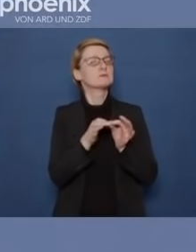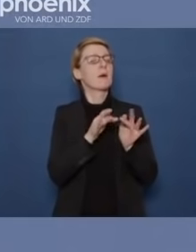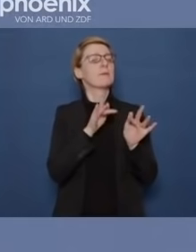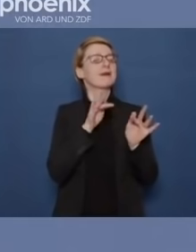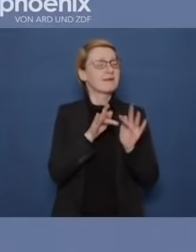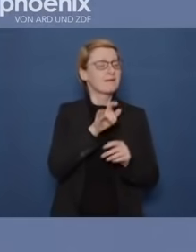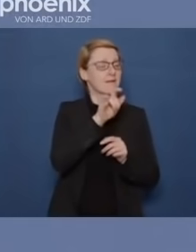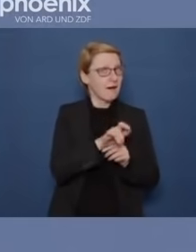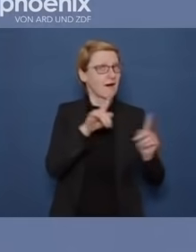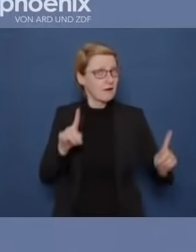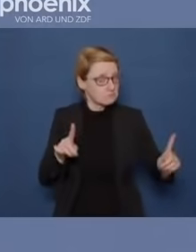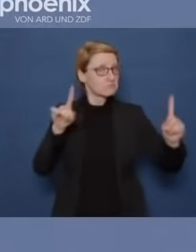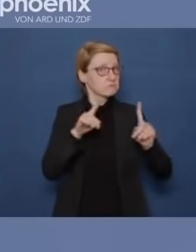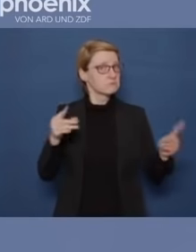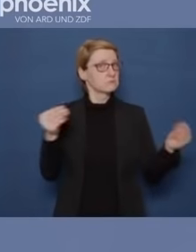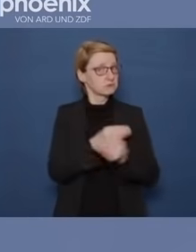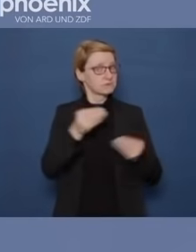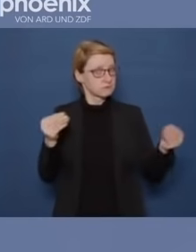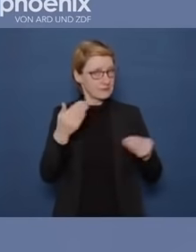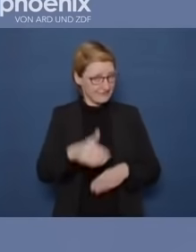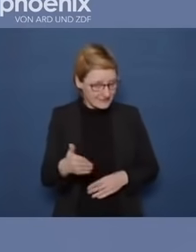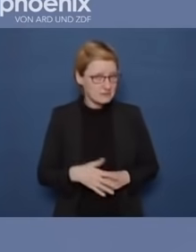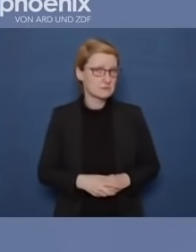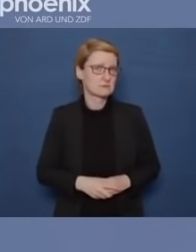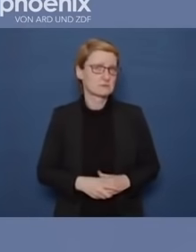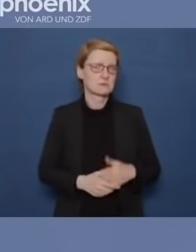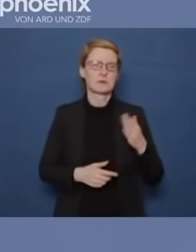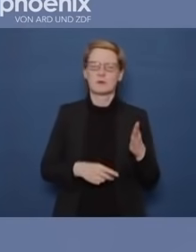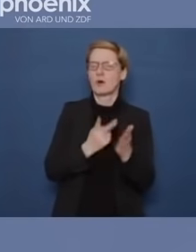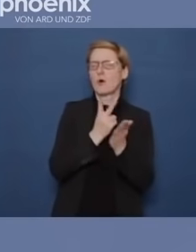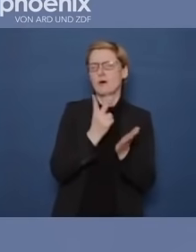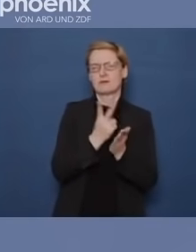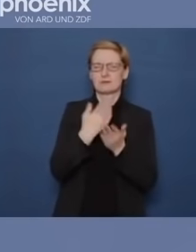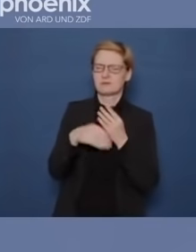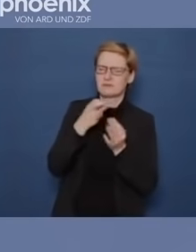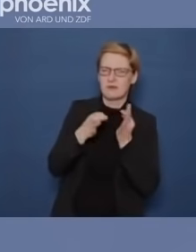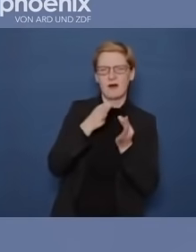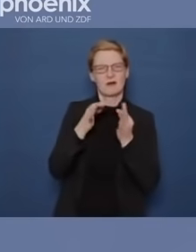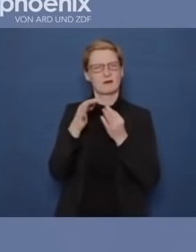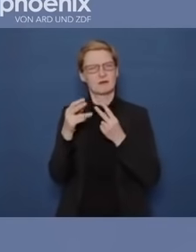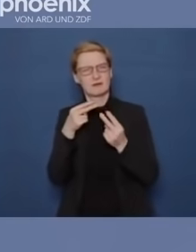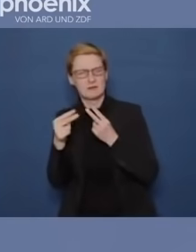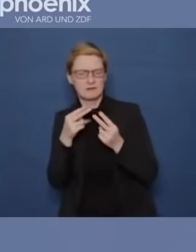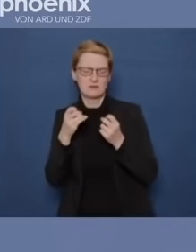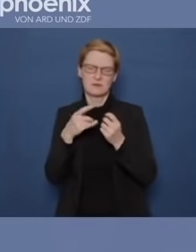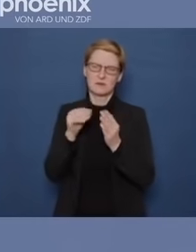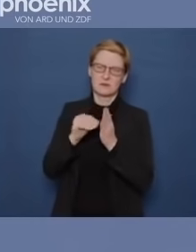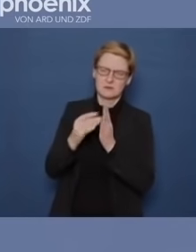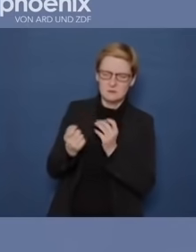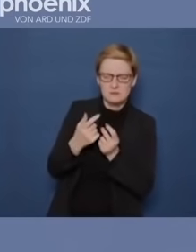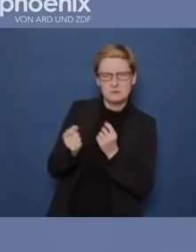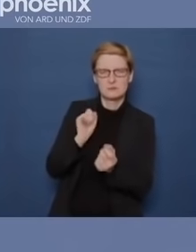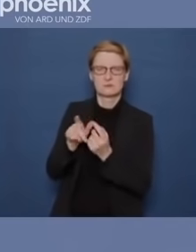ich wiederhole jetzt trotzdem, wir sind hier darauf eingegangen, wir sind auch bei anderen Gelegenheiten darauf eingegangen. Es hat auch beim letzten Mal